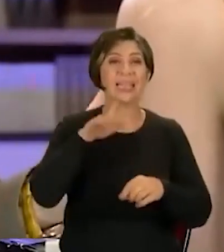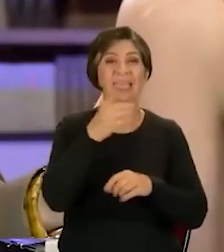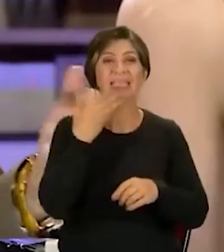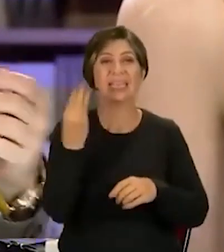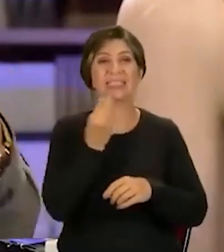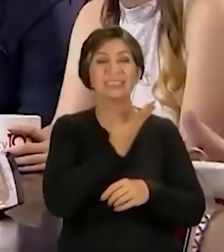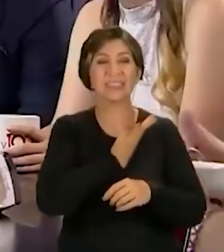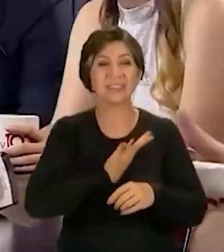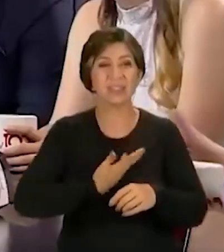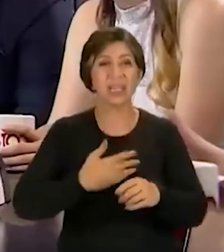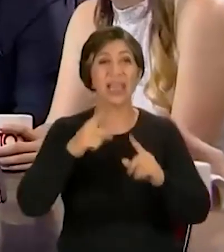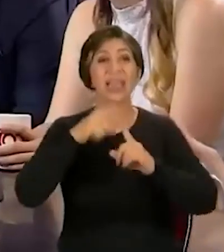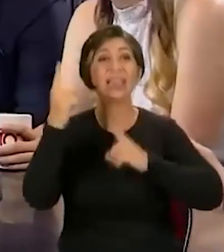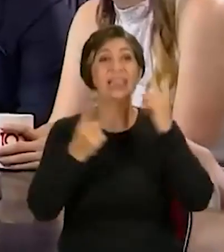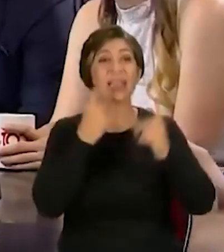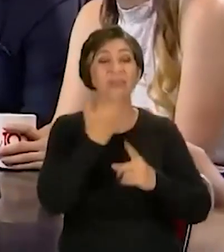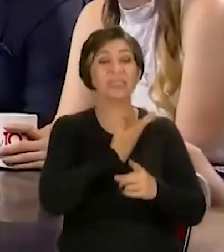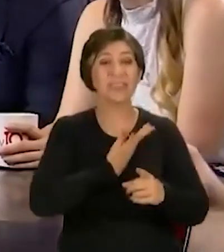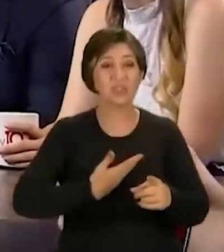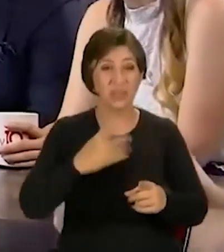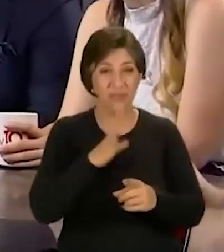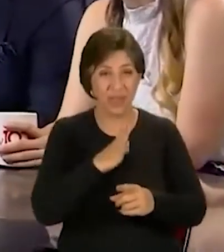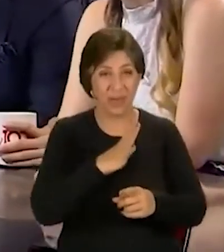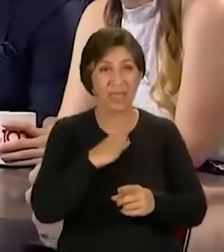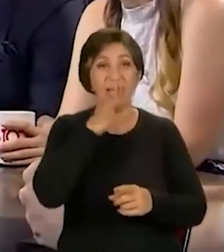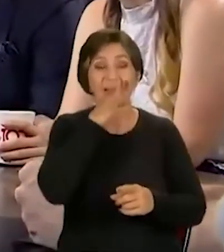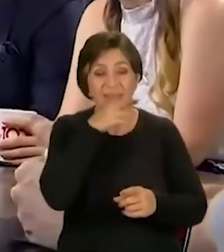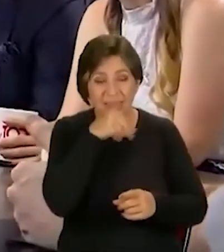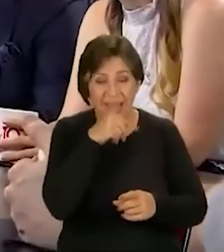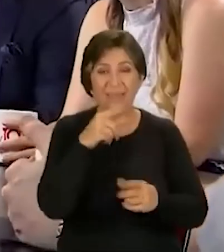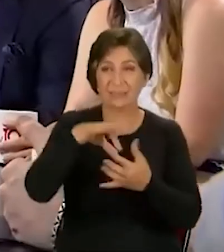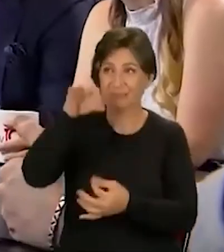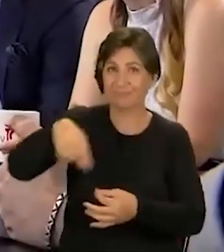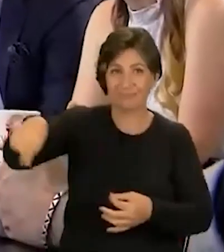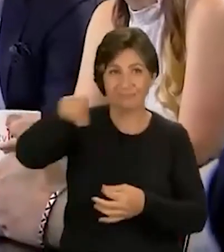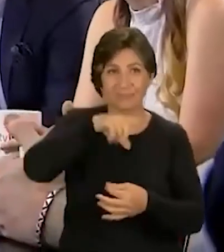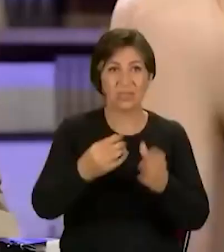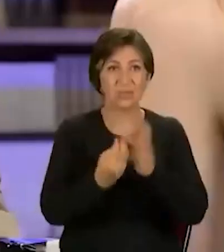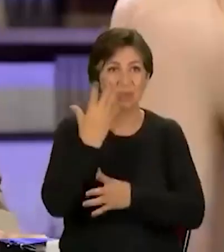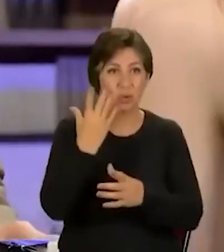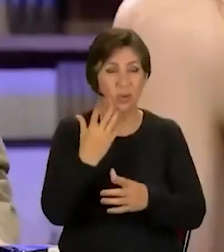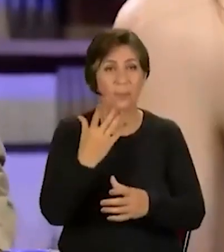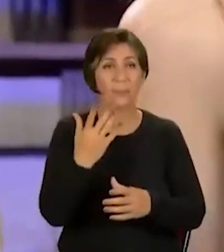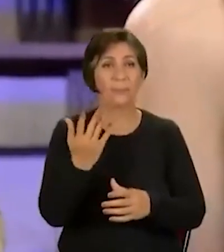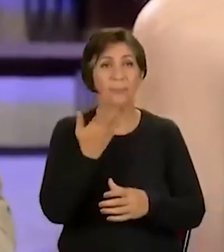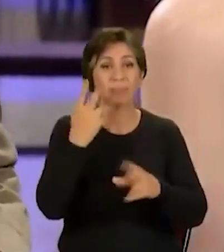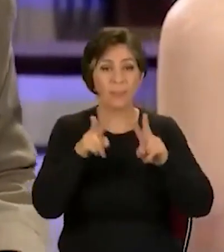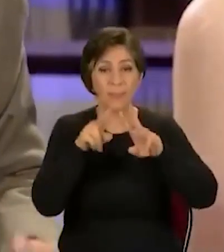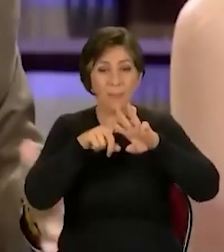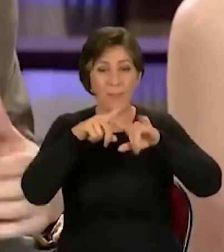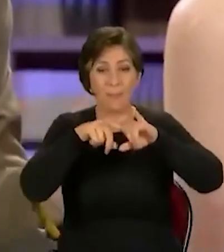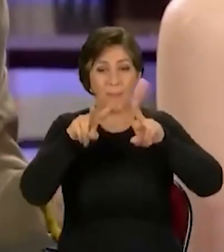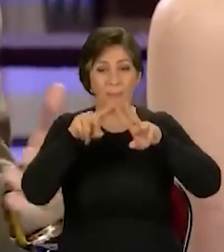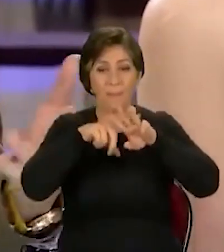genç seviciliği, teknoloji seviciliği var. Özellikle yaşlanan insanlarda ortaya çıkan. Mesela Mehmet Barlas